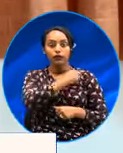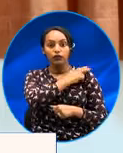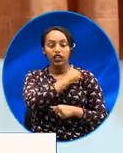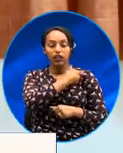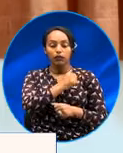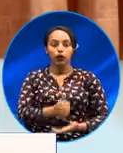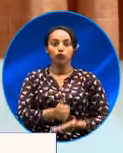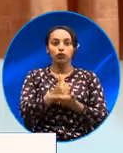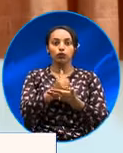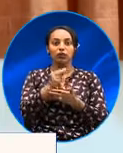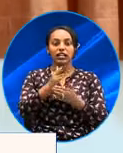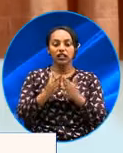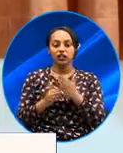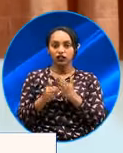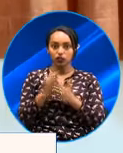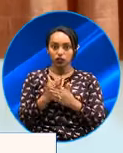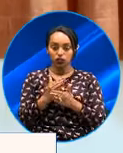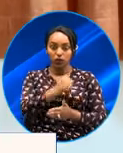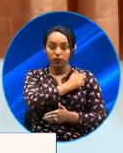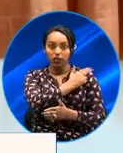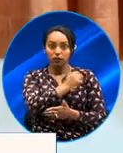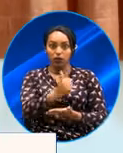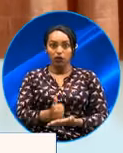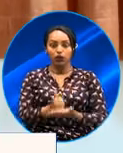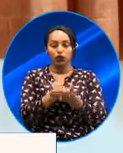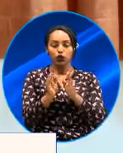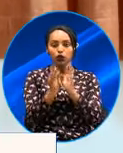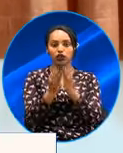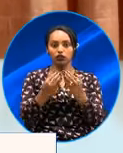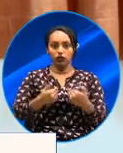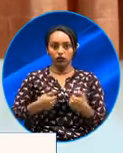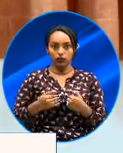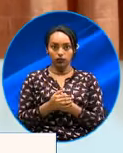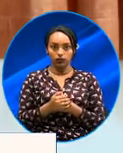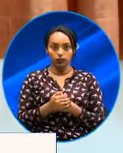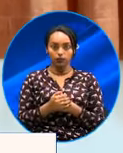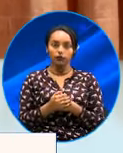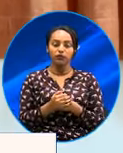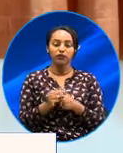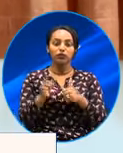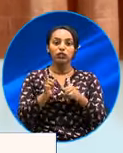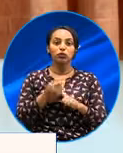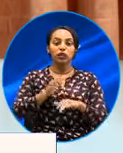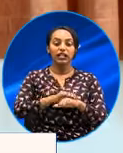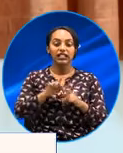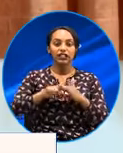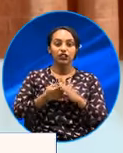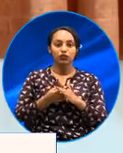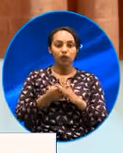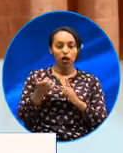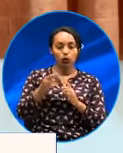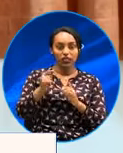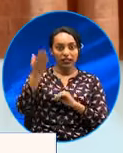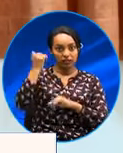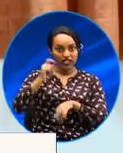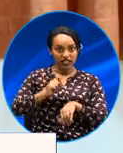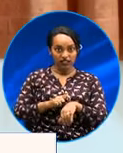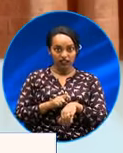በህክምና የሚረዱባቸው በየደረጃው በህክምና የሚረዳበት ሁኔታ አለ። መጀመሪያ ላይ እንደጀመረ አኪዩት በነበረ